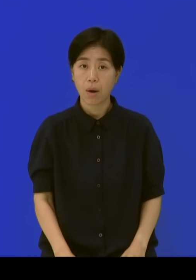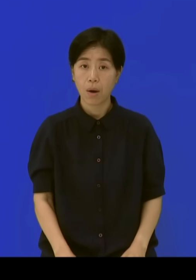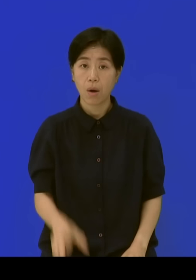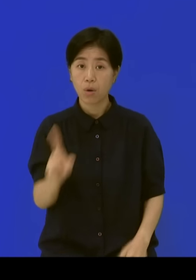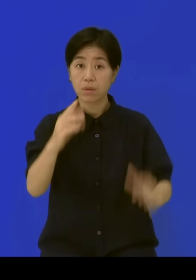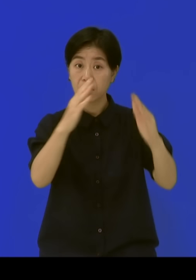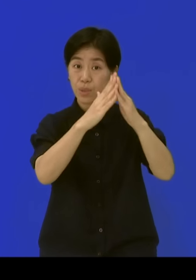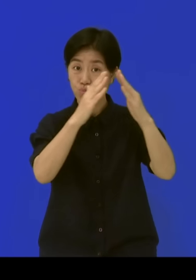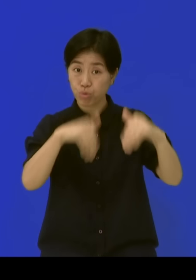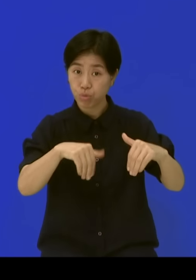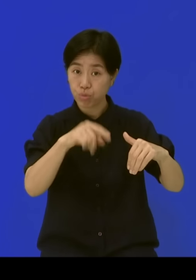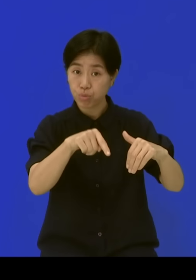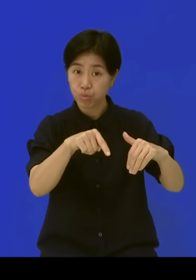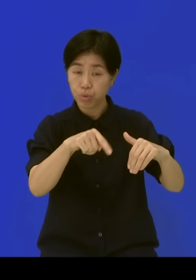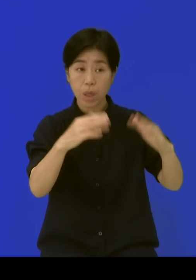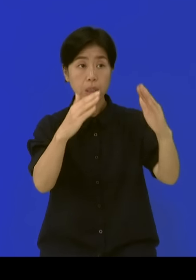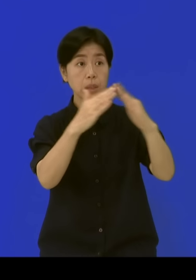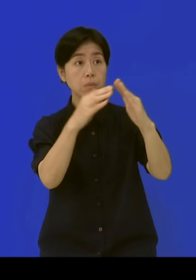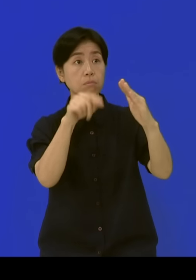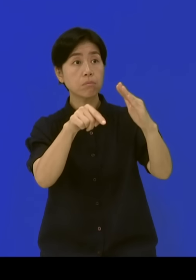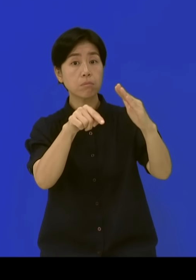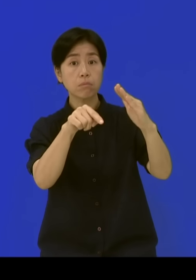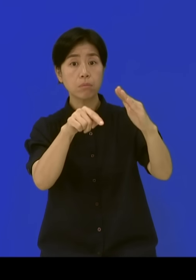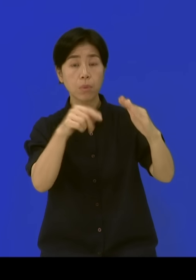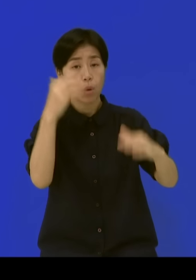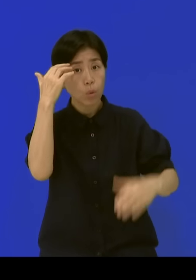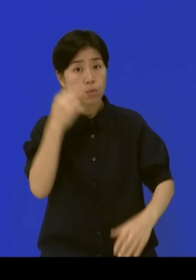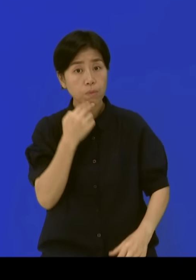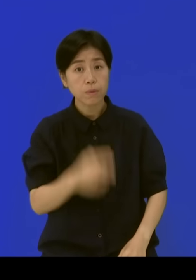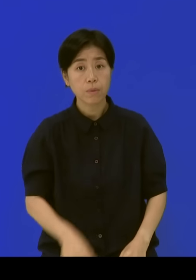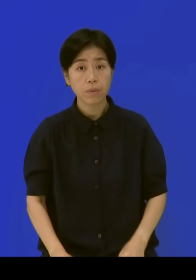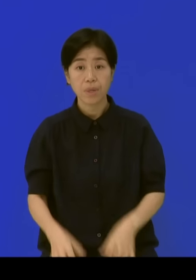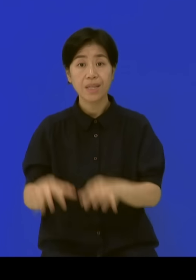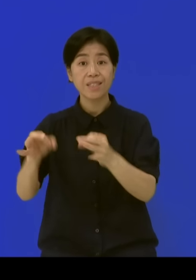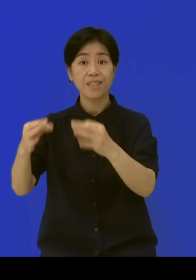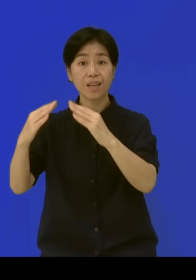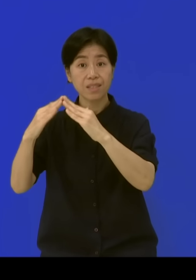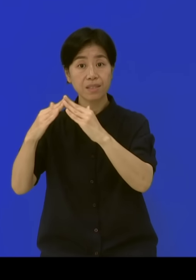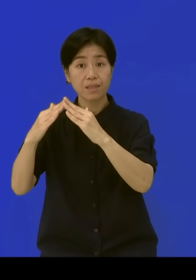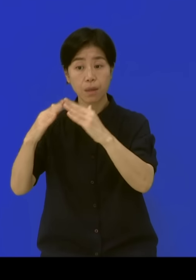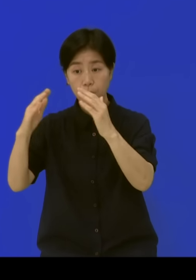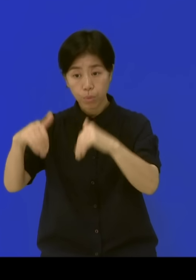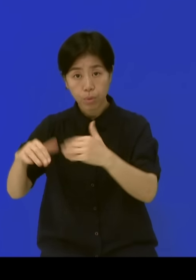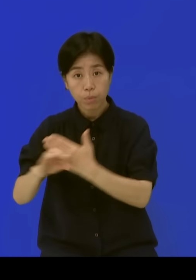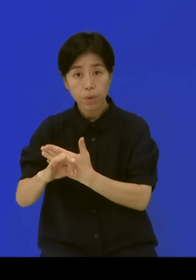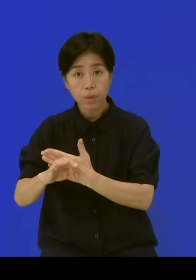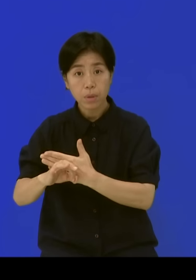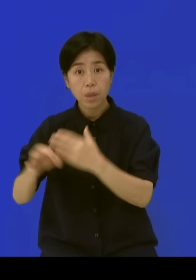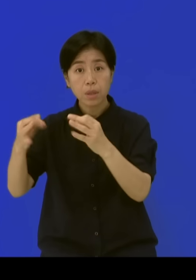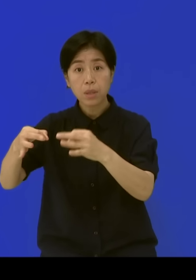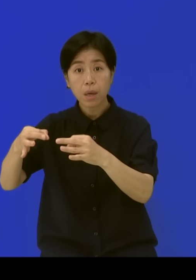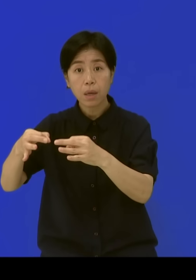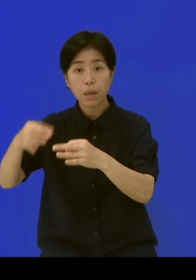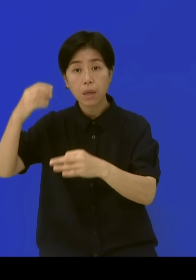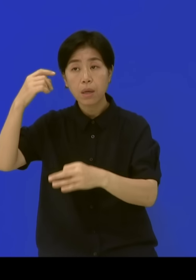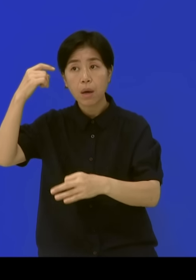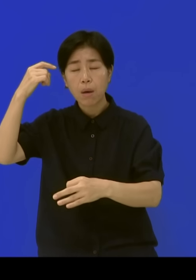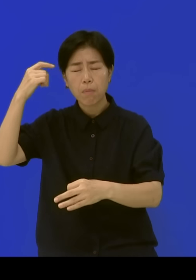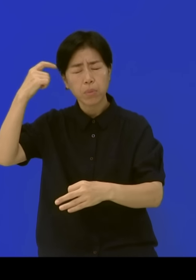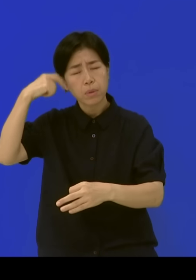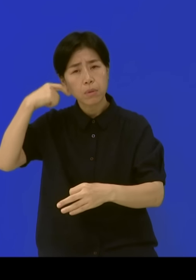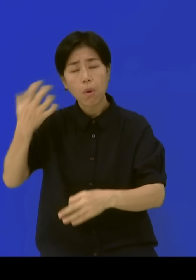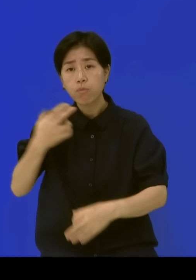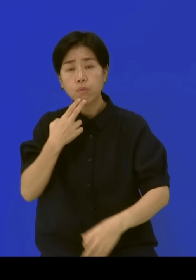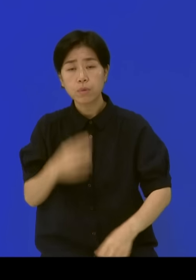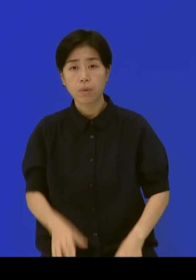신전이 무너져도 제우스가 고통받진 않죠. 은행이 파산해도 은행 자체가 아픔을 느끼는 건 아닙니다. 그렇죠. 근데